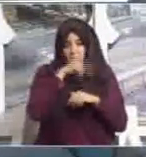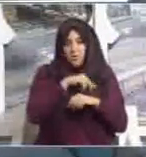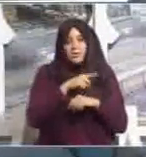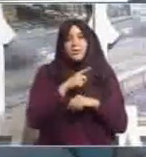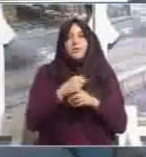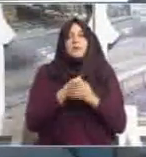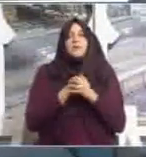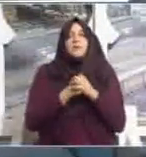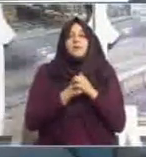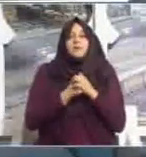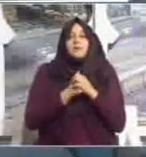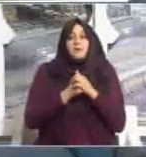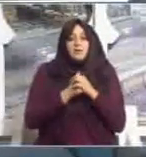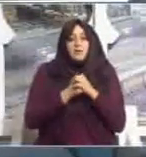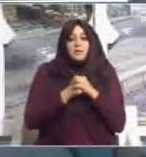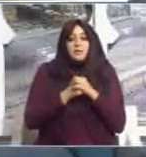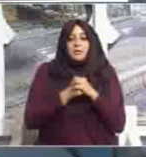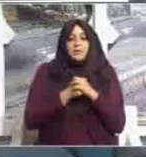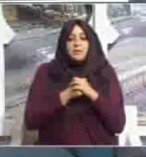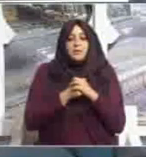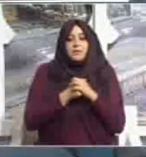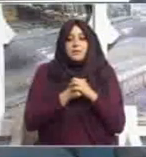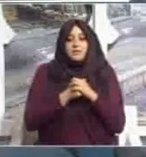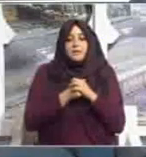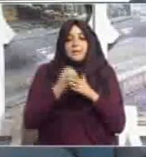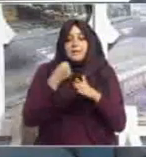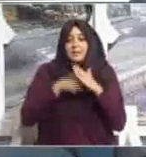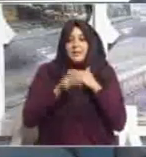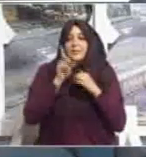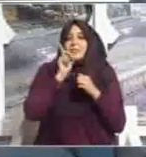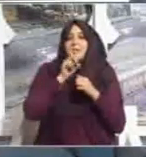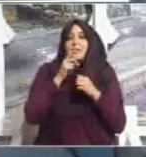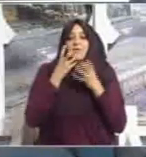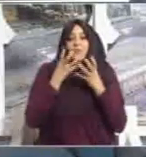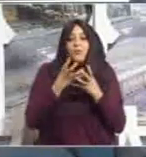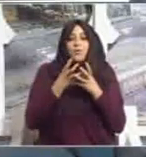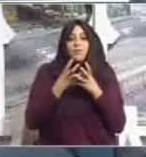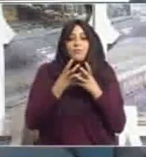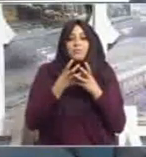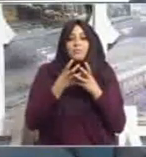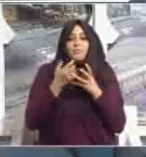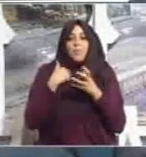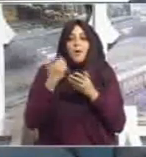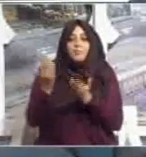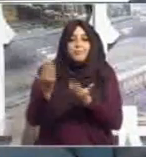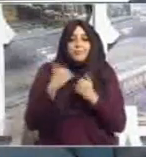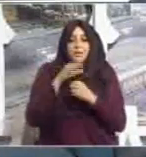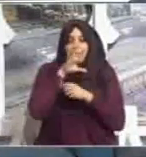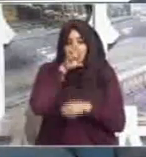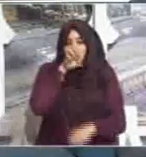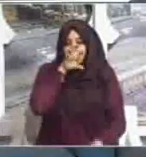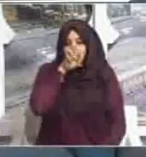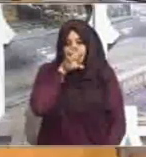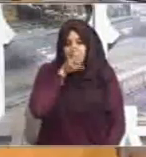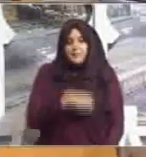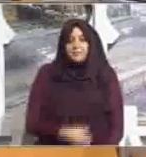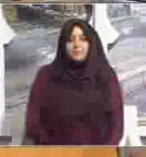الله يعوضك. إيه؟ والطفلة الصغيرة حبت نجيب لها كلب. طفلة بنتك